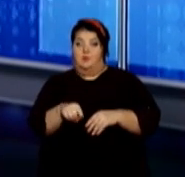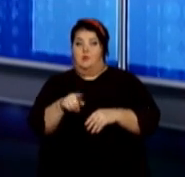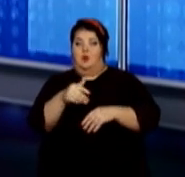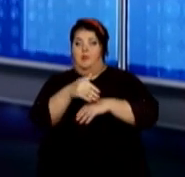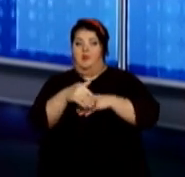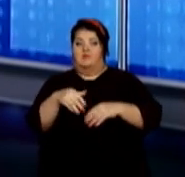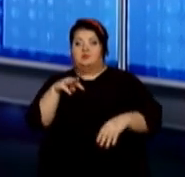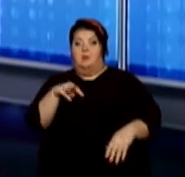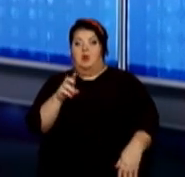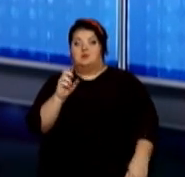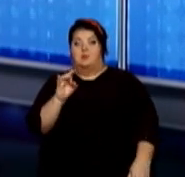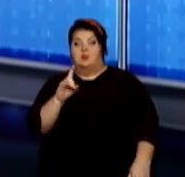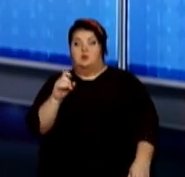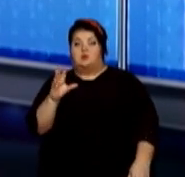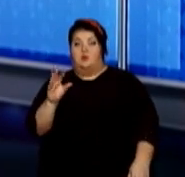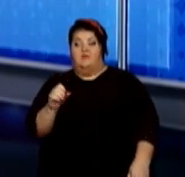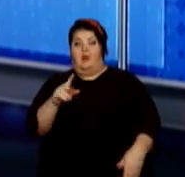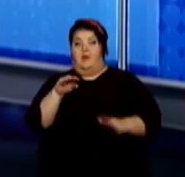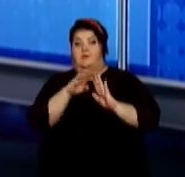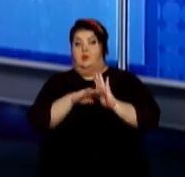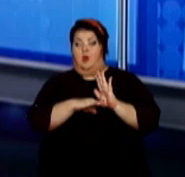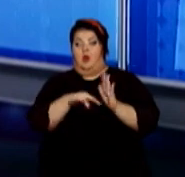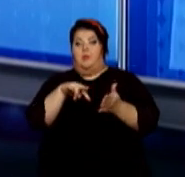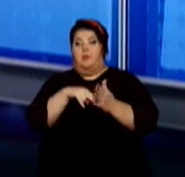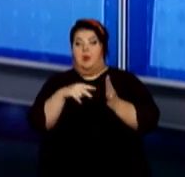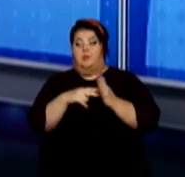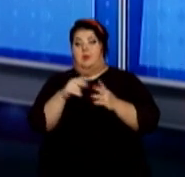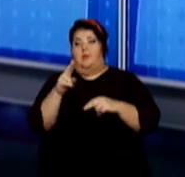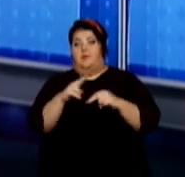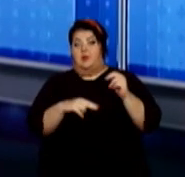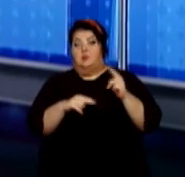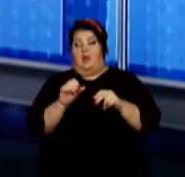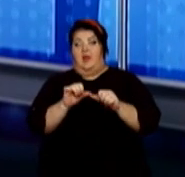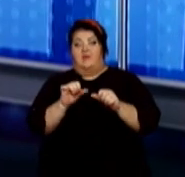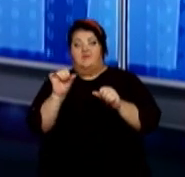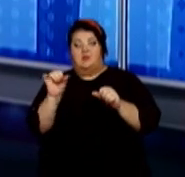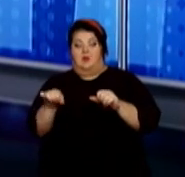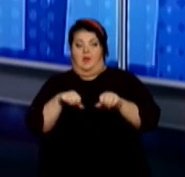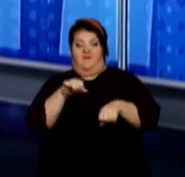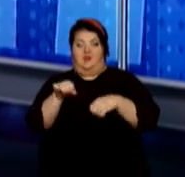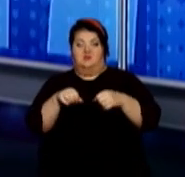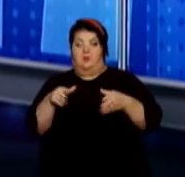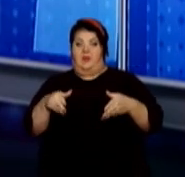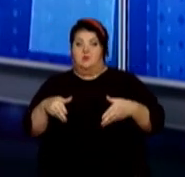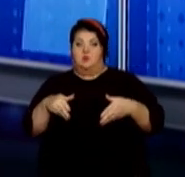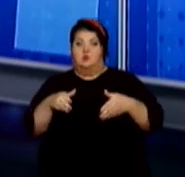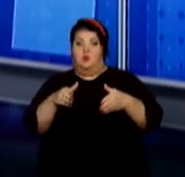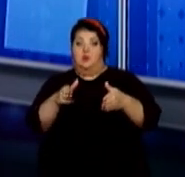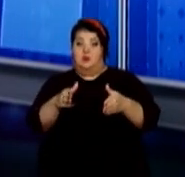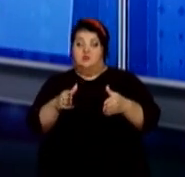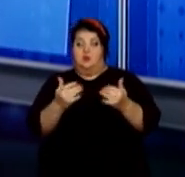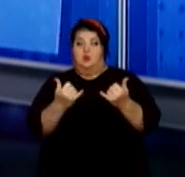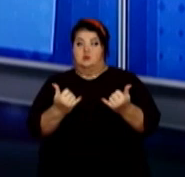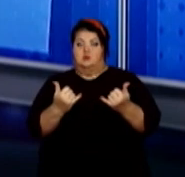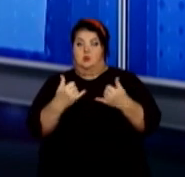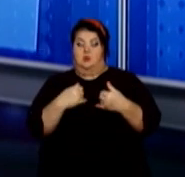Маршала Бирюзова, по вулиці Європейській в програмі передбачена побудова відокремленої велосипедної доріжки. До речі, сьогодні